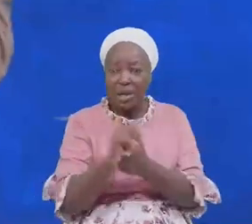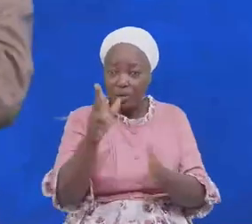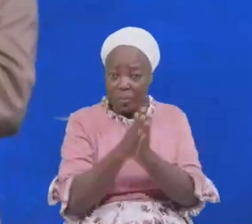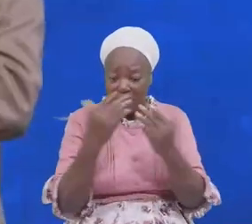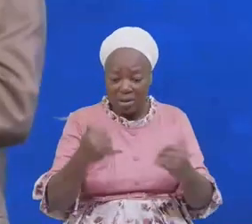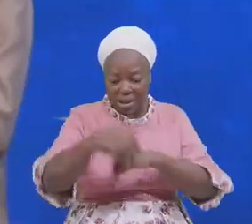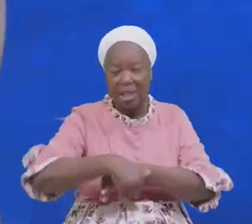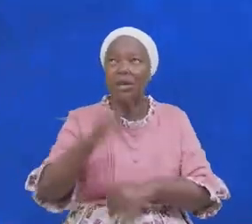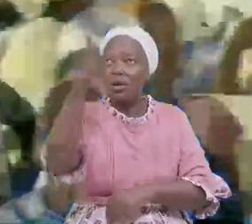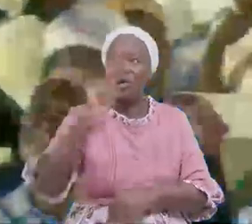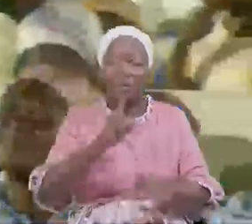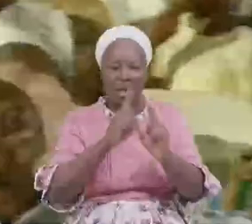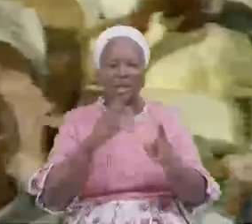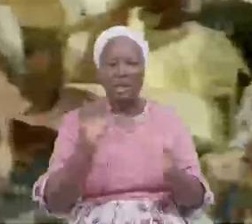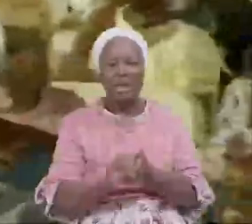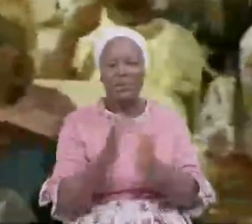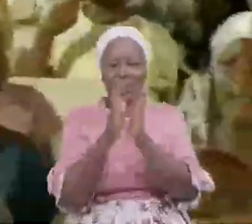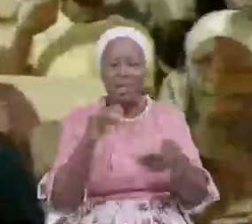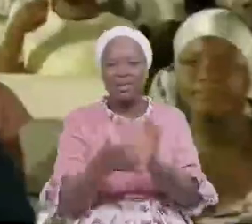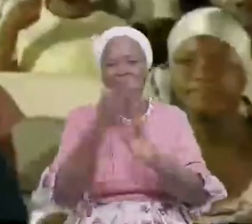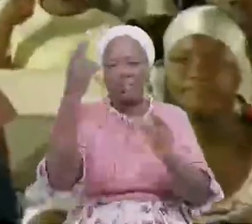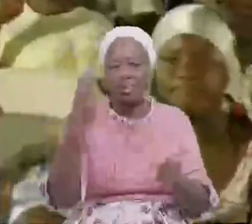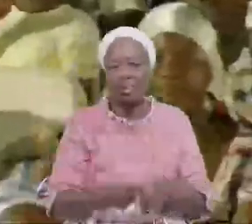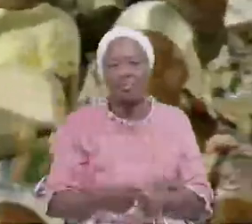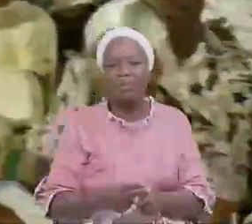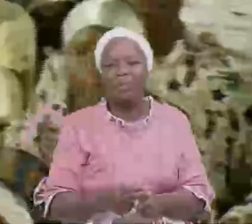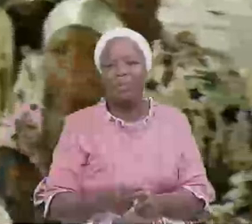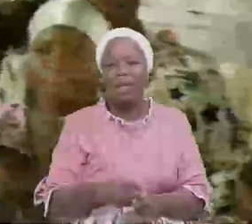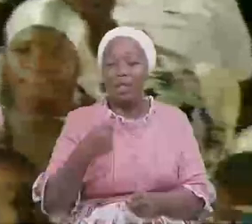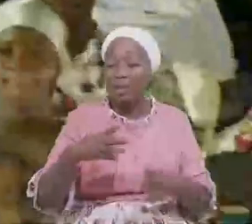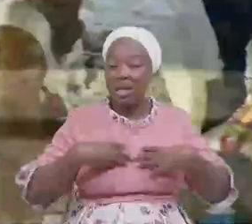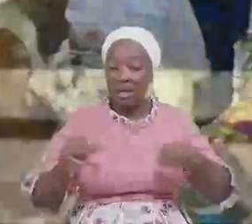La prière que tu feras ce soir, Dieu va t'exaucer.